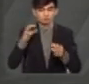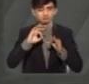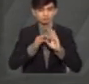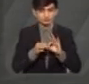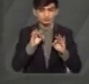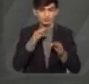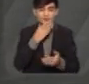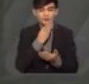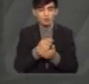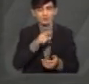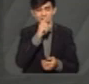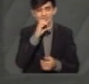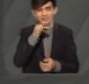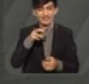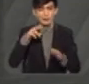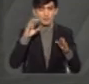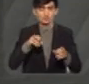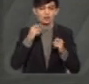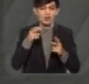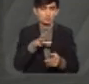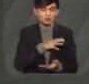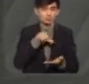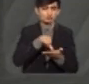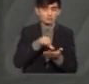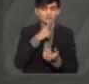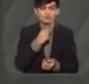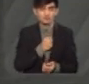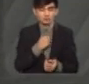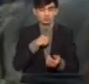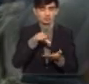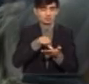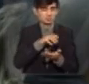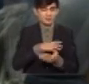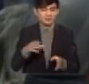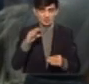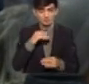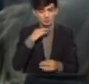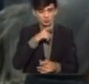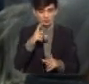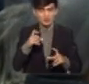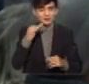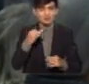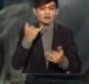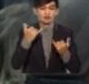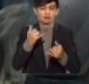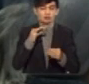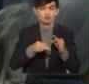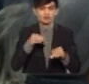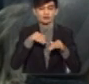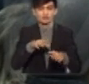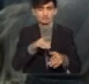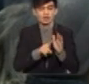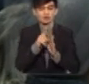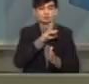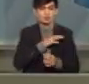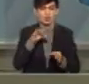подробностей своего пребывания в Сирии, ведь многие из них участвовали в боевых действиях. Сегодня оглашение приговора началось с